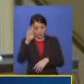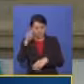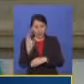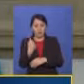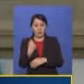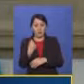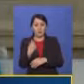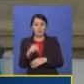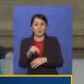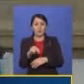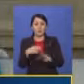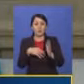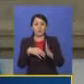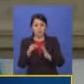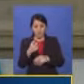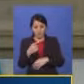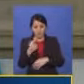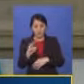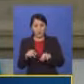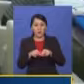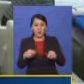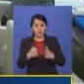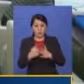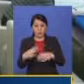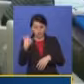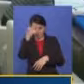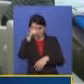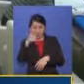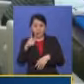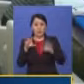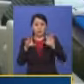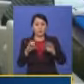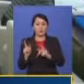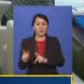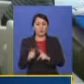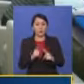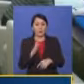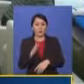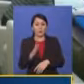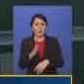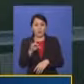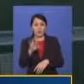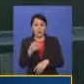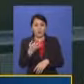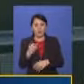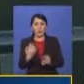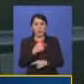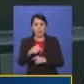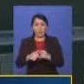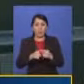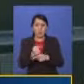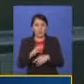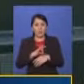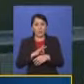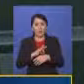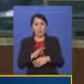алу жүйесін жетілдіру қажеттілігі де айтылды. Үкімет жыл соңына дейін тиісті заң жобасын әзірлеуі тиіс деді Мәулен Әшімбаев. Бизнес өкілдеріне